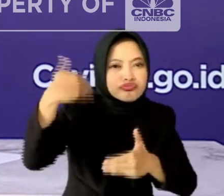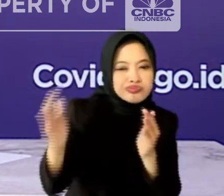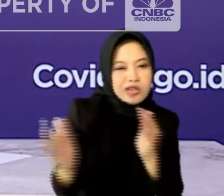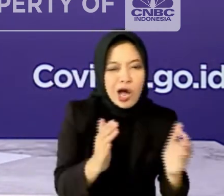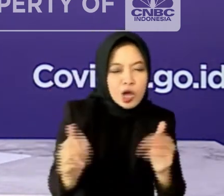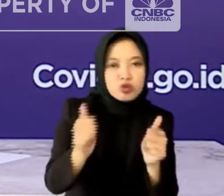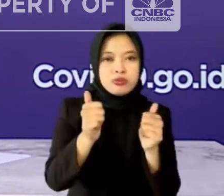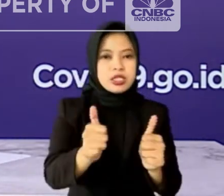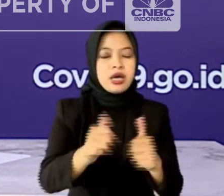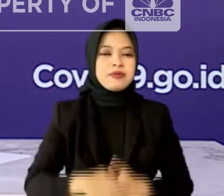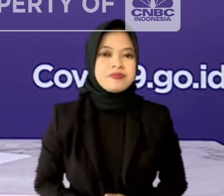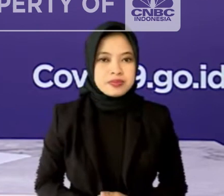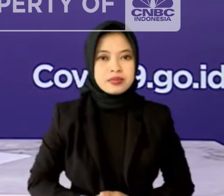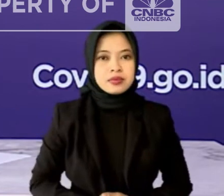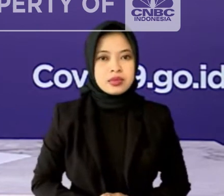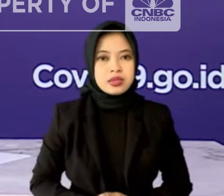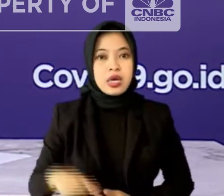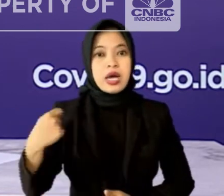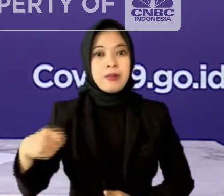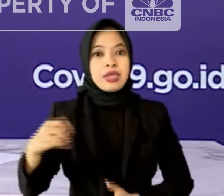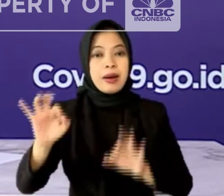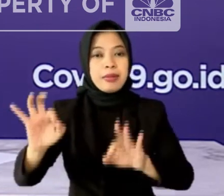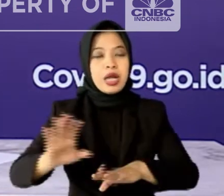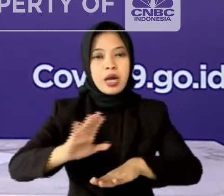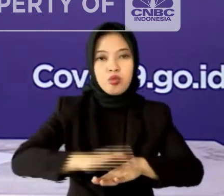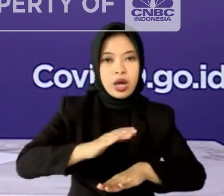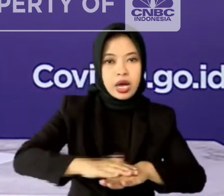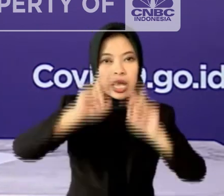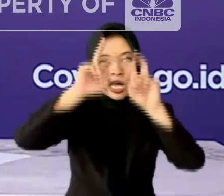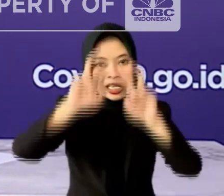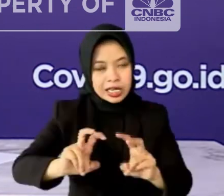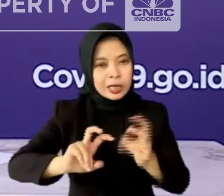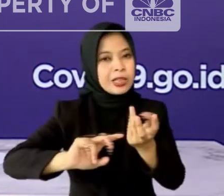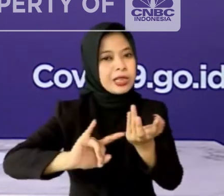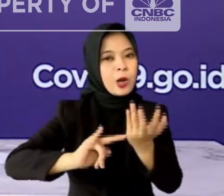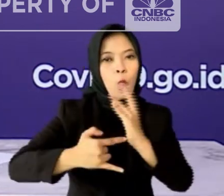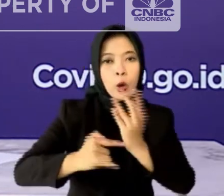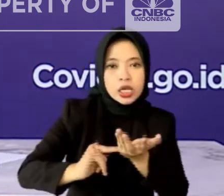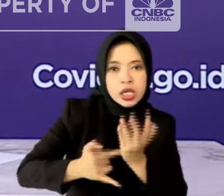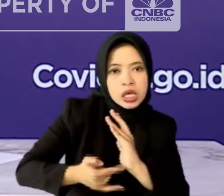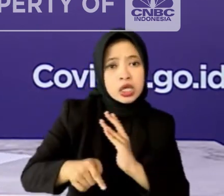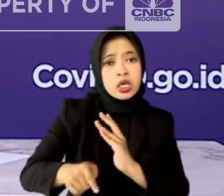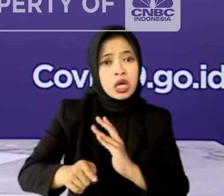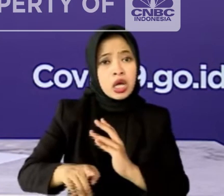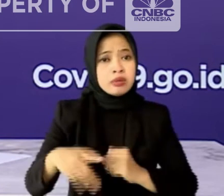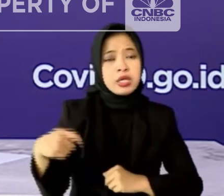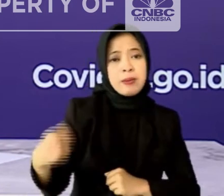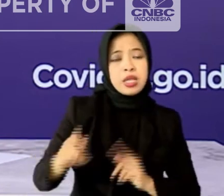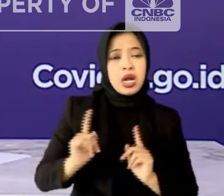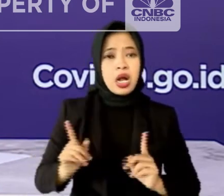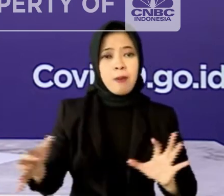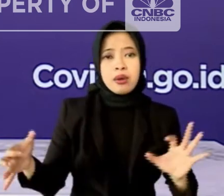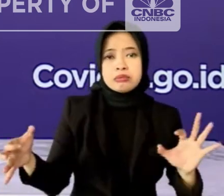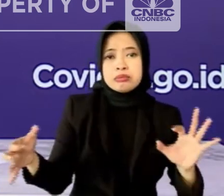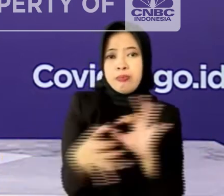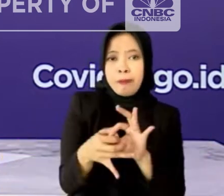terus ditingkatkan Kementerian Pendidikan Kebudayaan riset dan teknologi dan kementerian